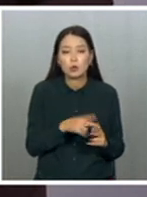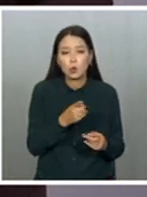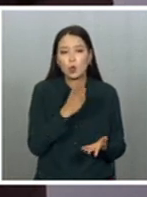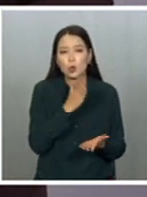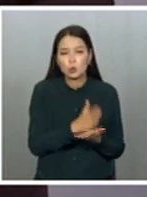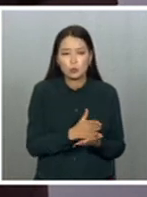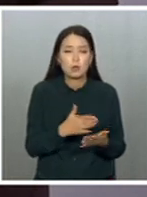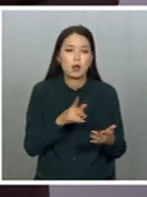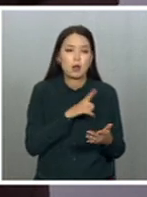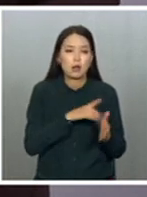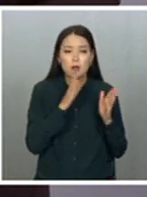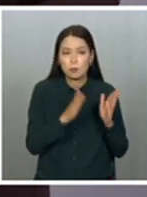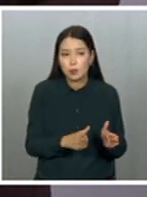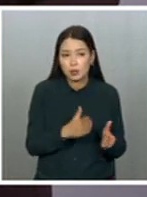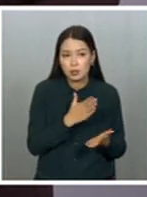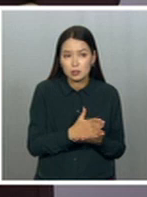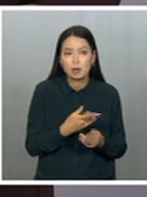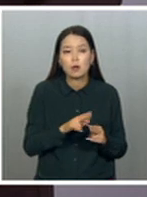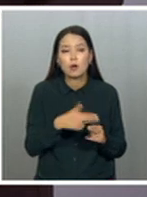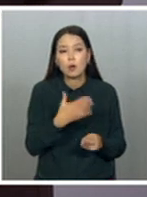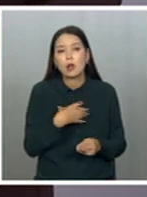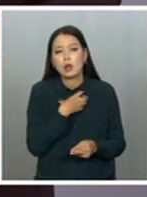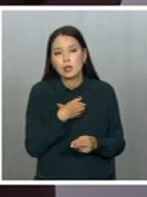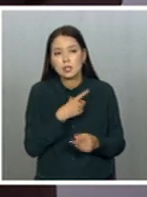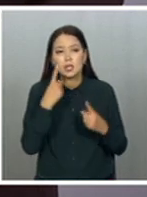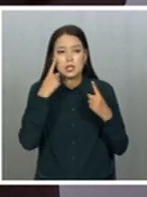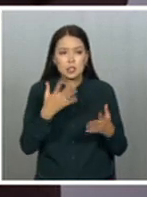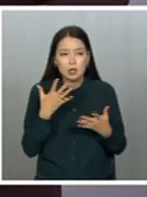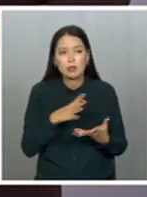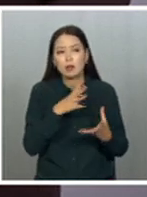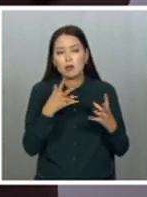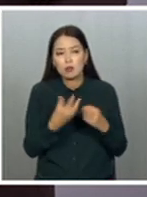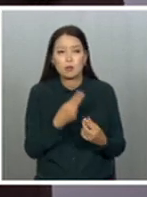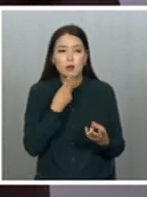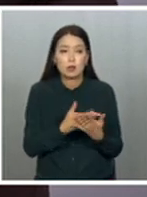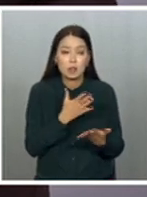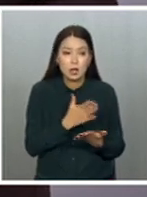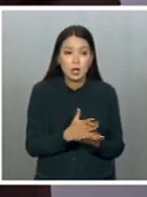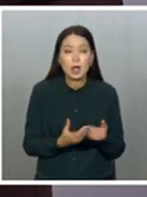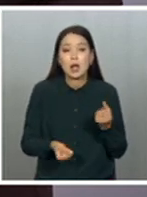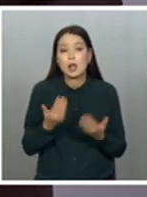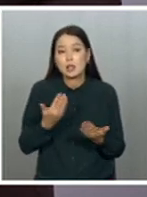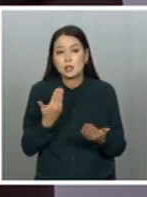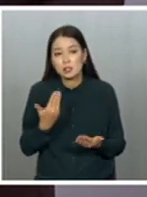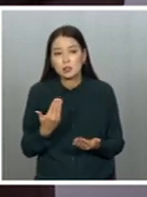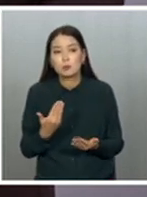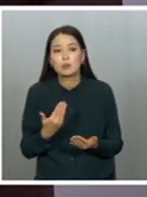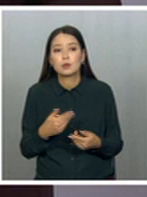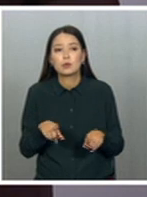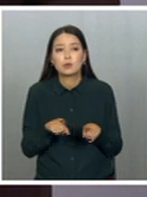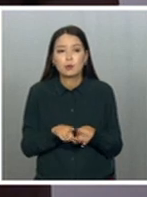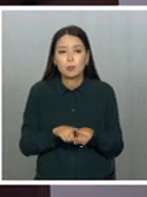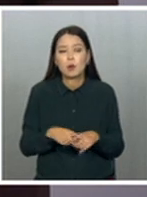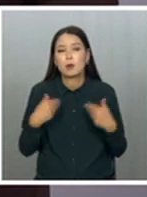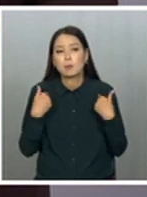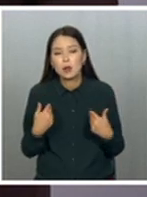болып табылады. Яғни, оның қасиетін нақты дәл көрсету. Ал егер біз оның батырлығын, өткірлігін